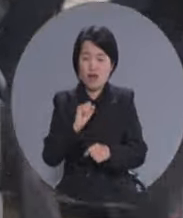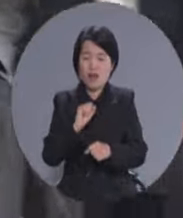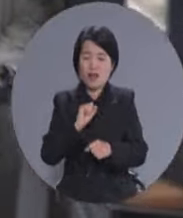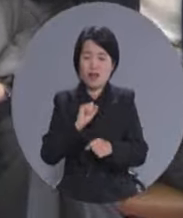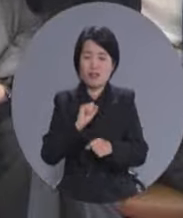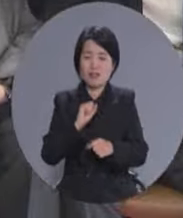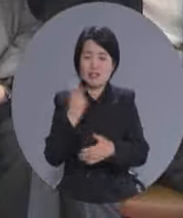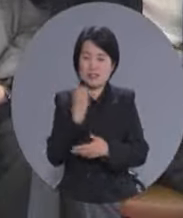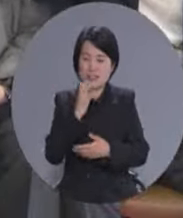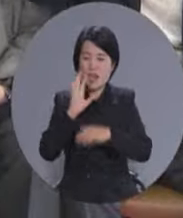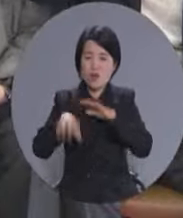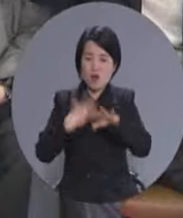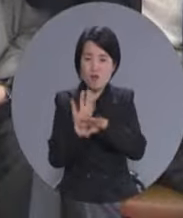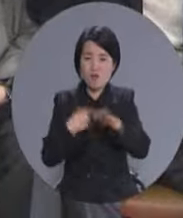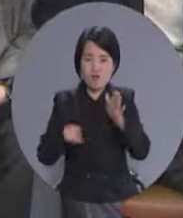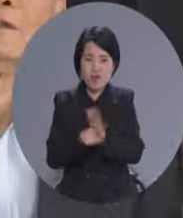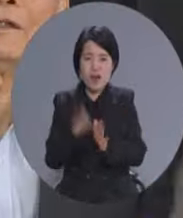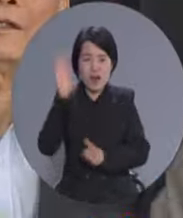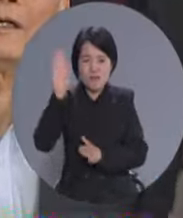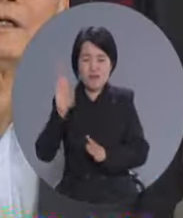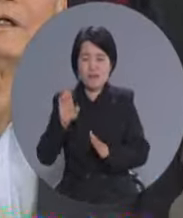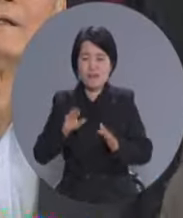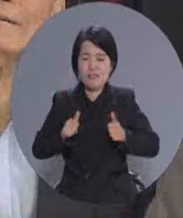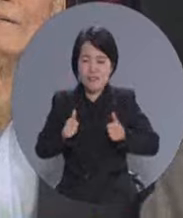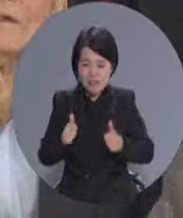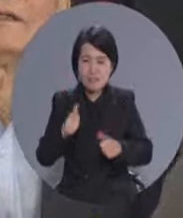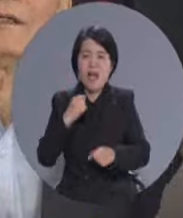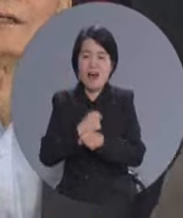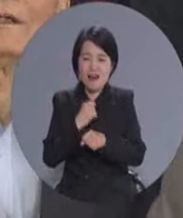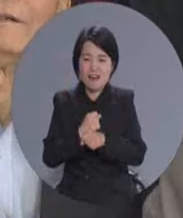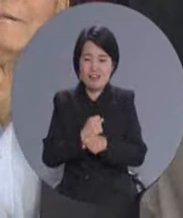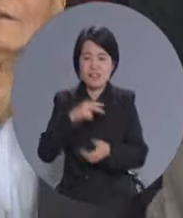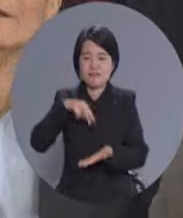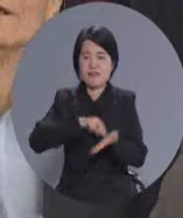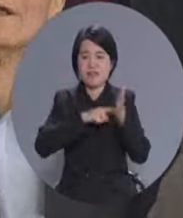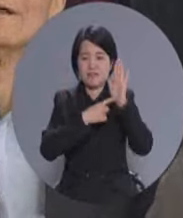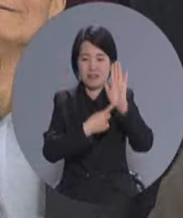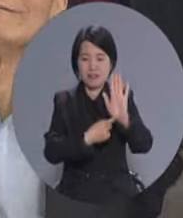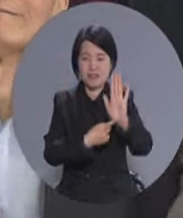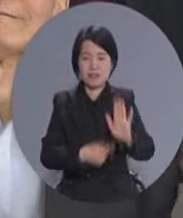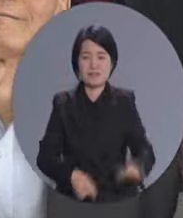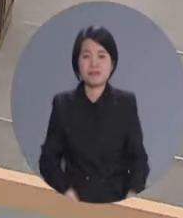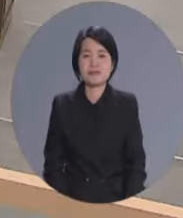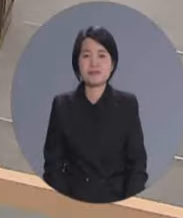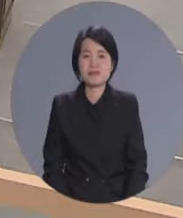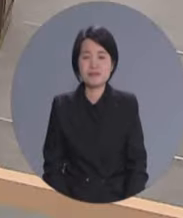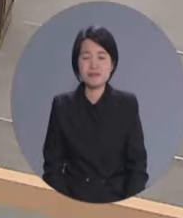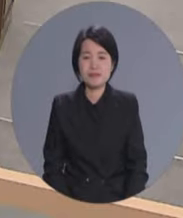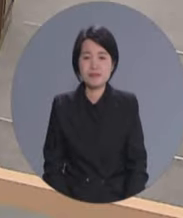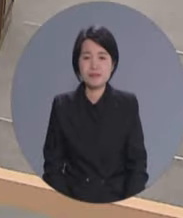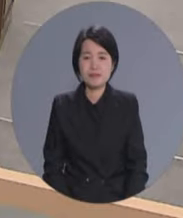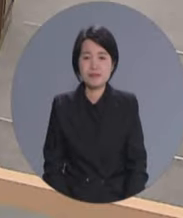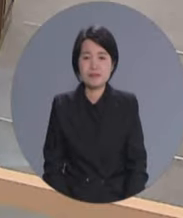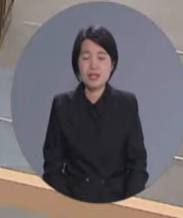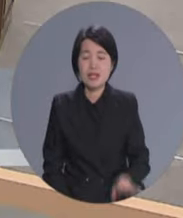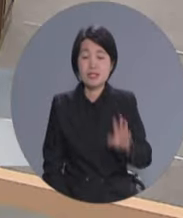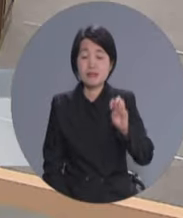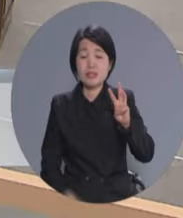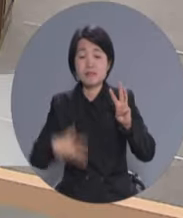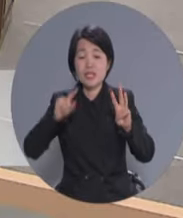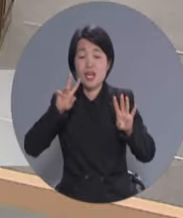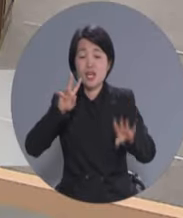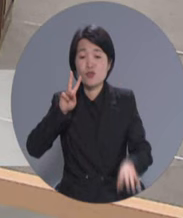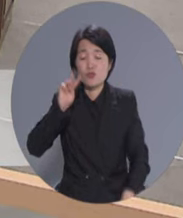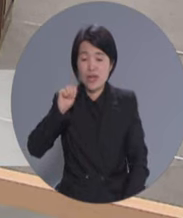위해 앞으로도 싸워 나갈 것을 다짐했습니다 MBC 뉴스 임입니다 제 33차